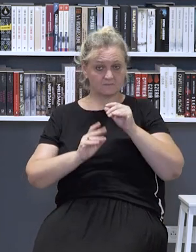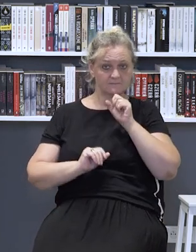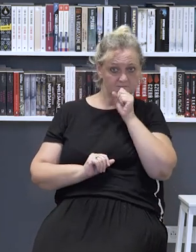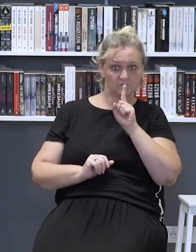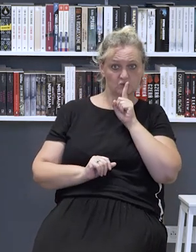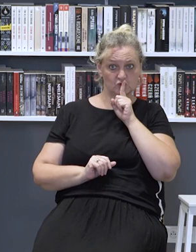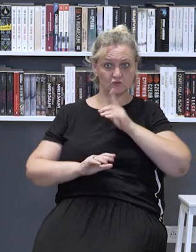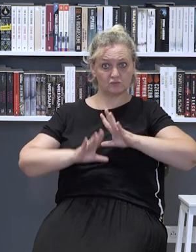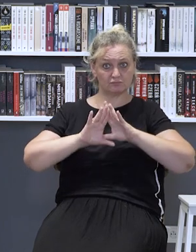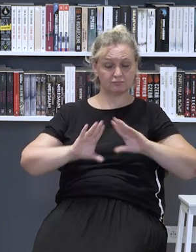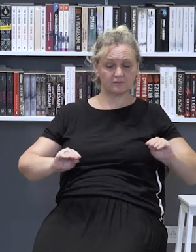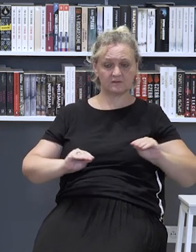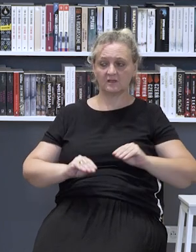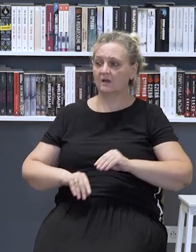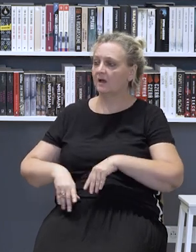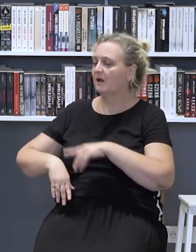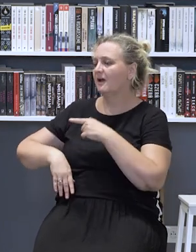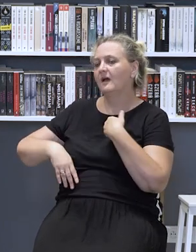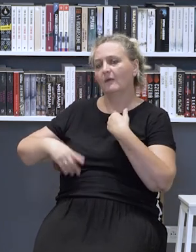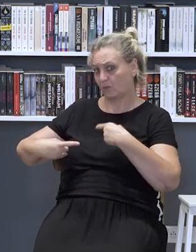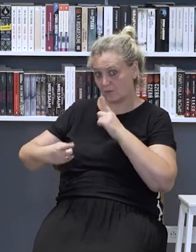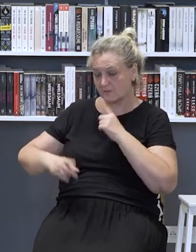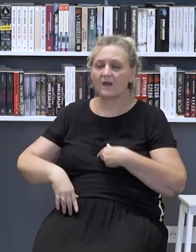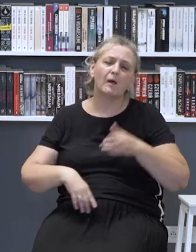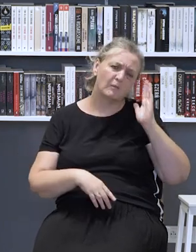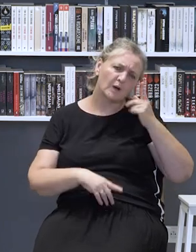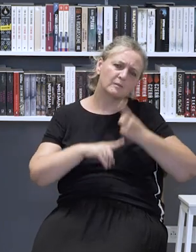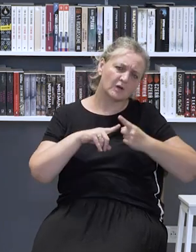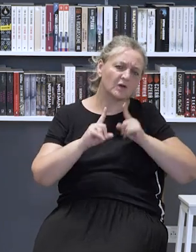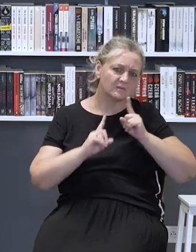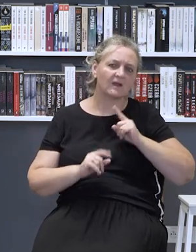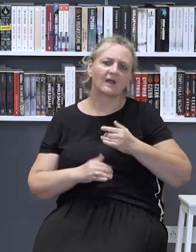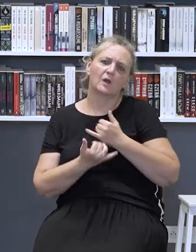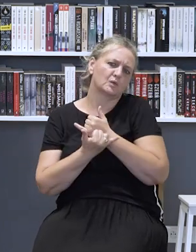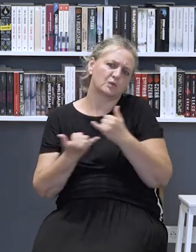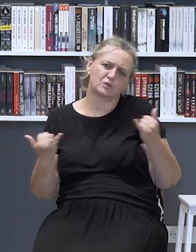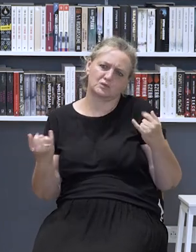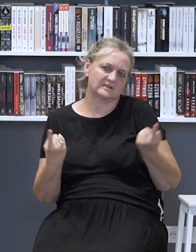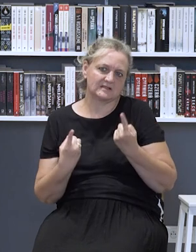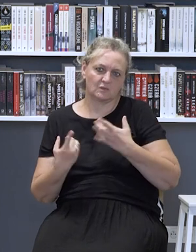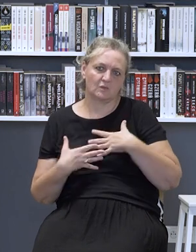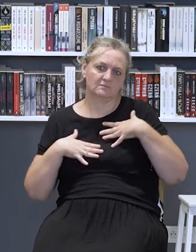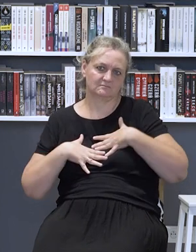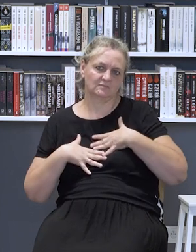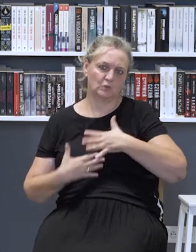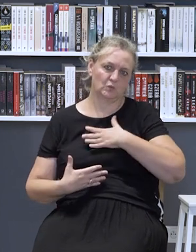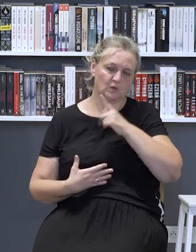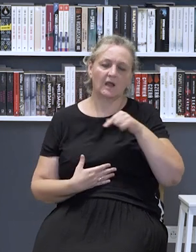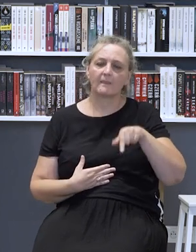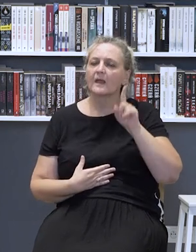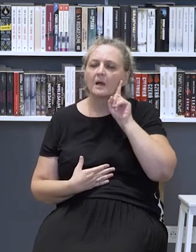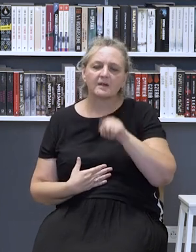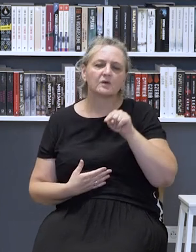nie, taka nie ciężka. O tym później. Później trochę o tym rozmawialiśmy i bardzo różnie to było. Więc naprawdę to były